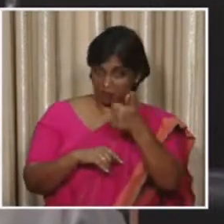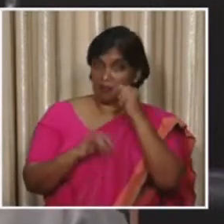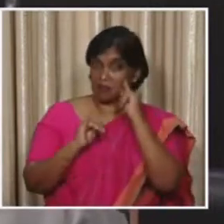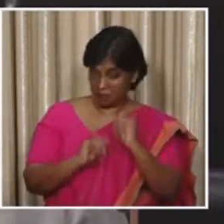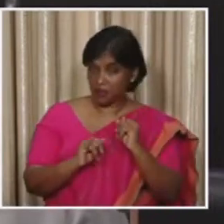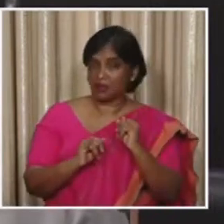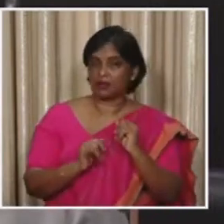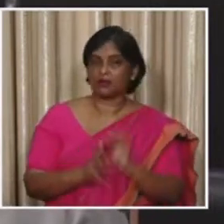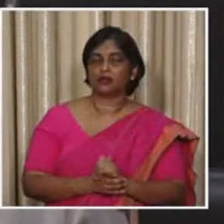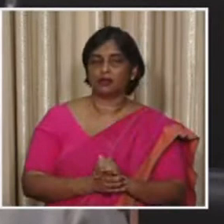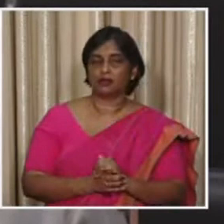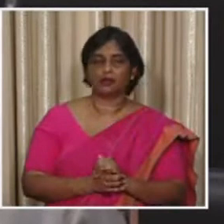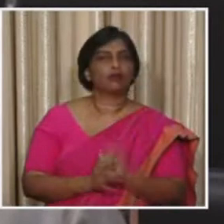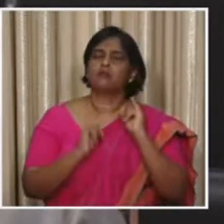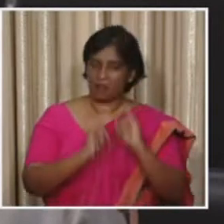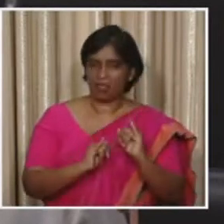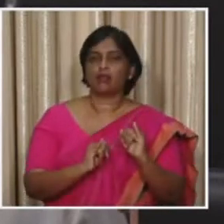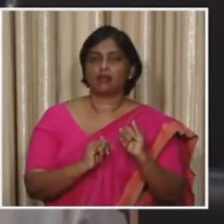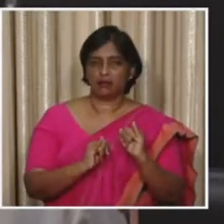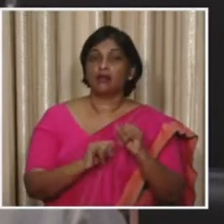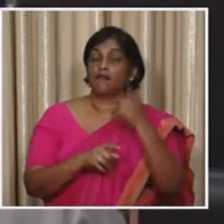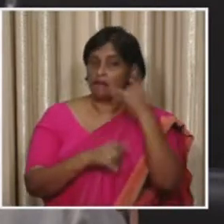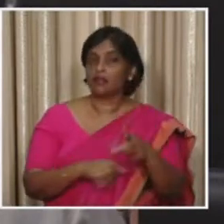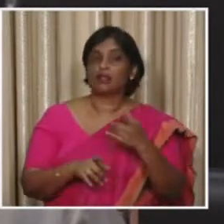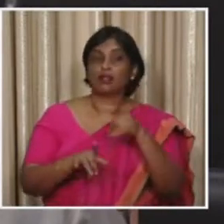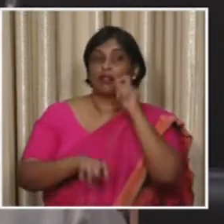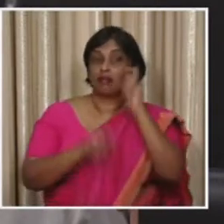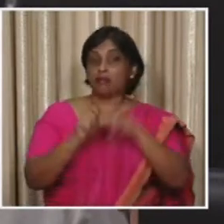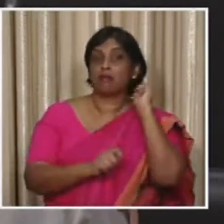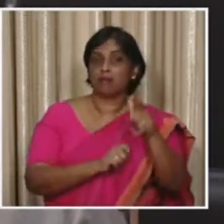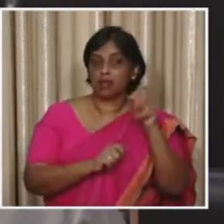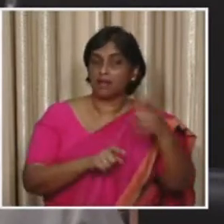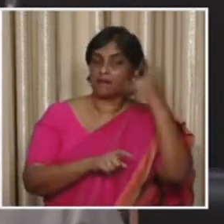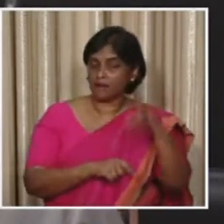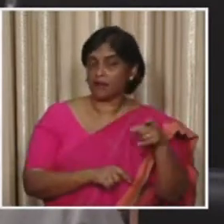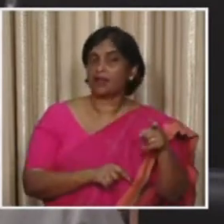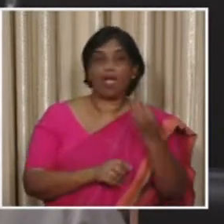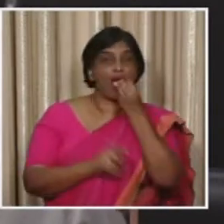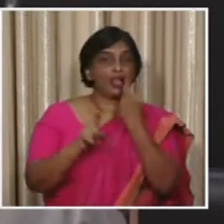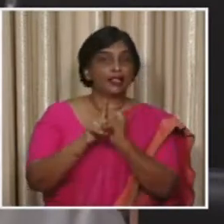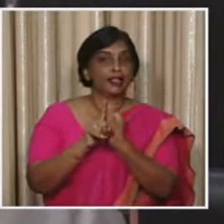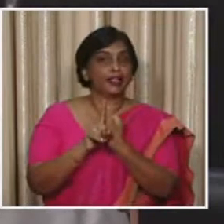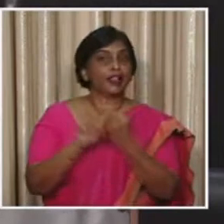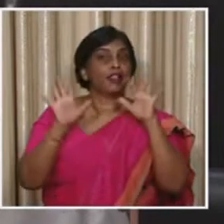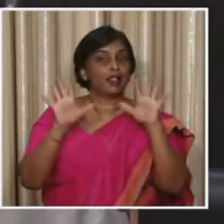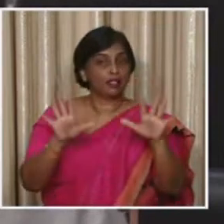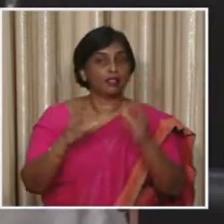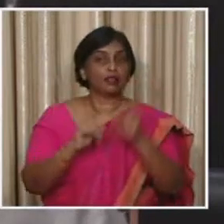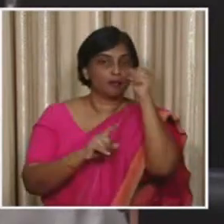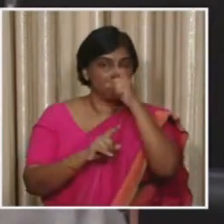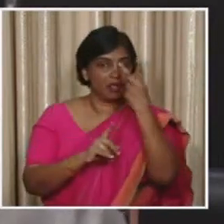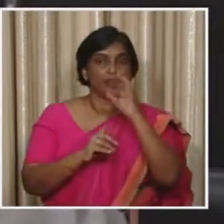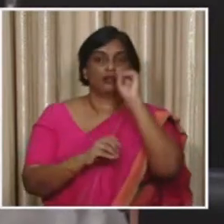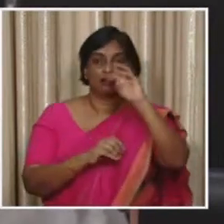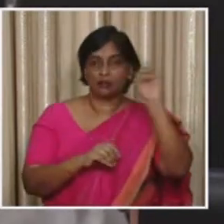අසුබද සුබද අසුබද ඒක අසුබයි ඒ නිසා තමයි අස්වැසුම ගෙනාවේ ඒ නිසා තමයි හාල් කිලෝ 10 ගානේ මාස